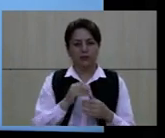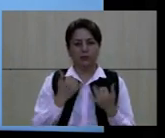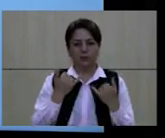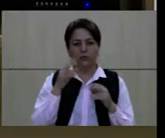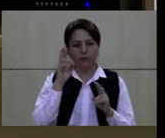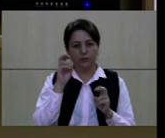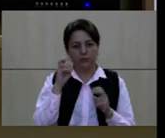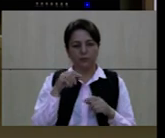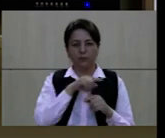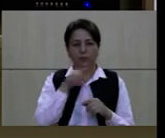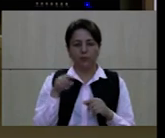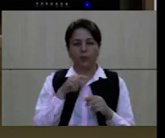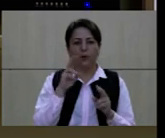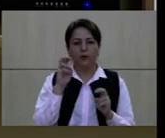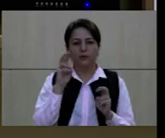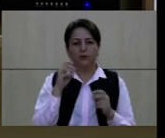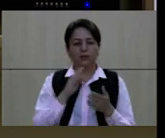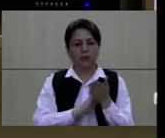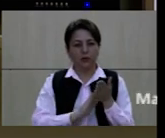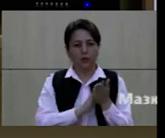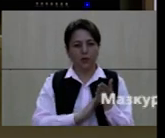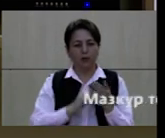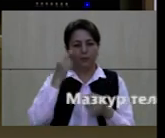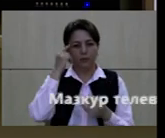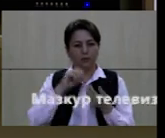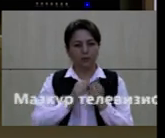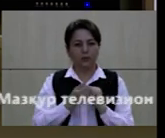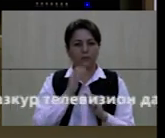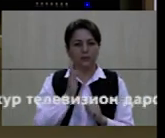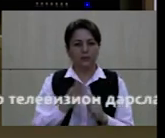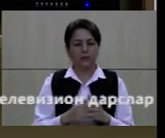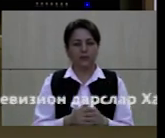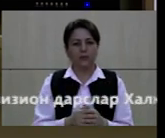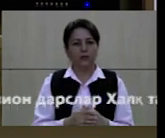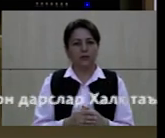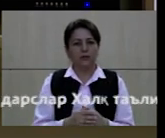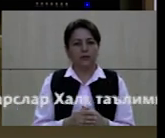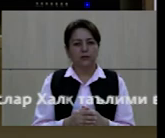mavzuyimizda bu mavzularni takrorlab, mustahkamlab olamiz.